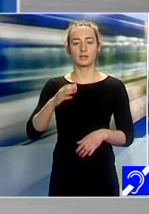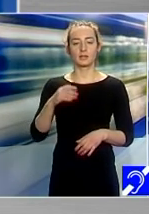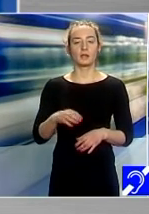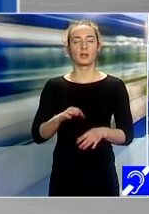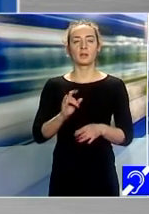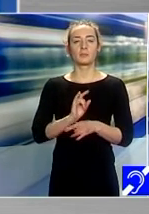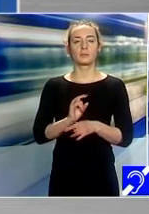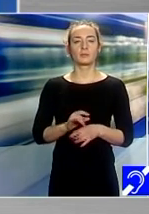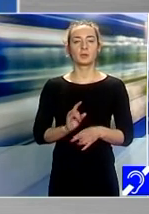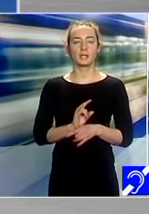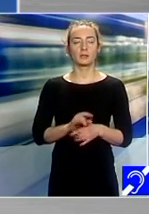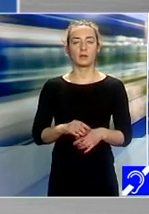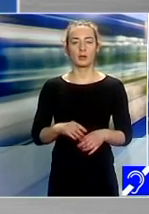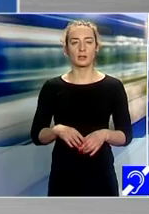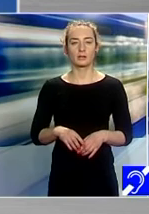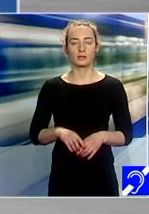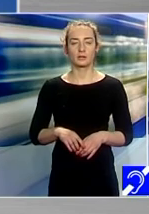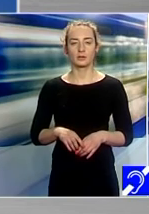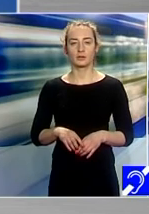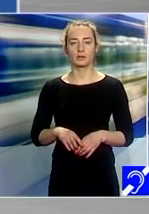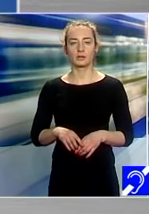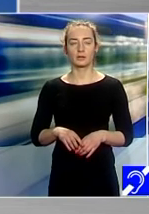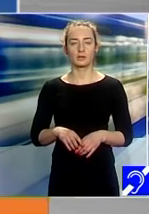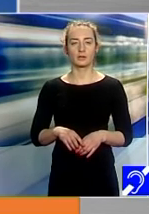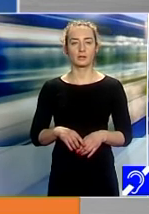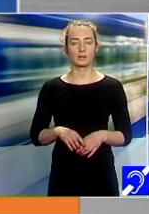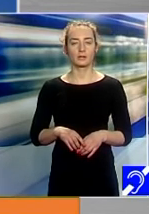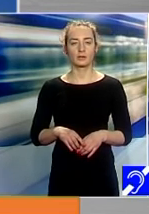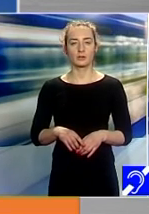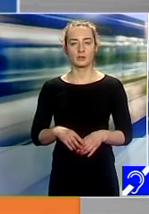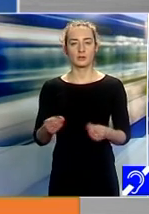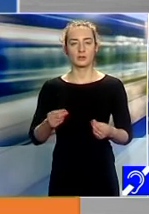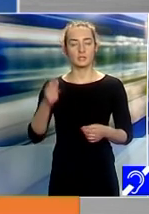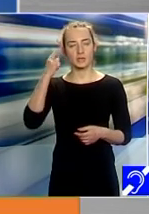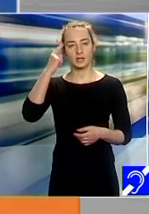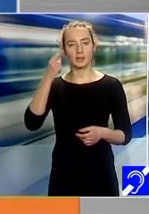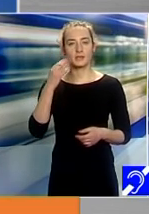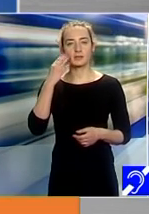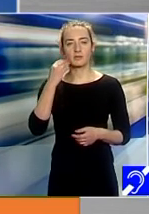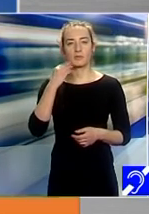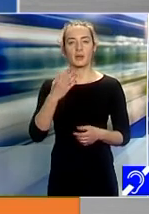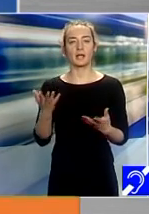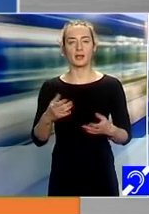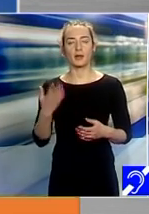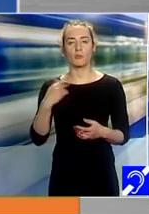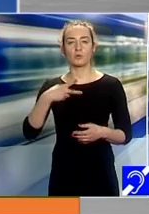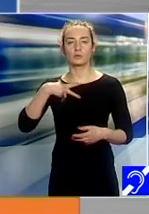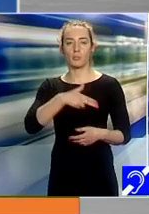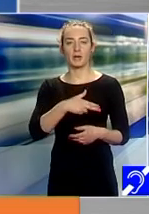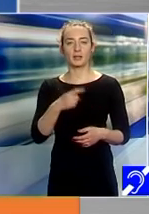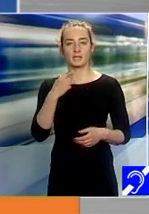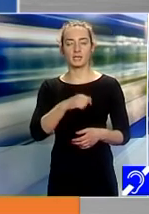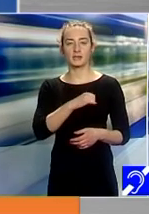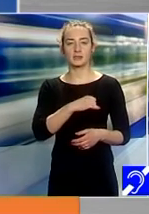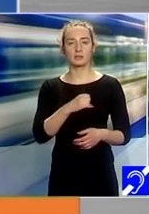ziua, doamnă! Bună ziua! De ce credeți că pacientele care au suferit o operație de mastectomie nu apelează